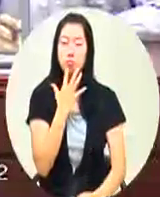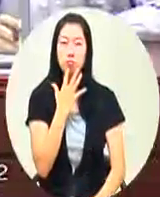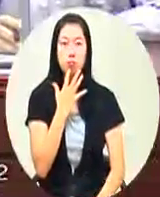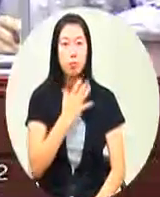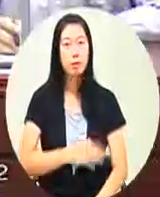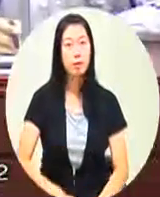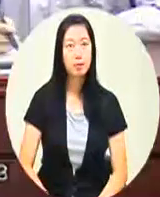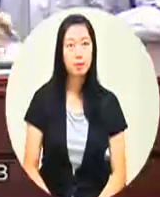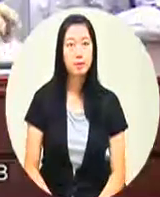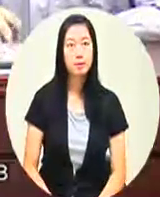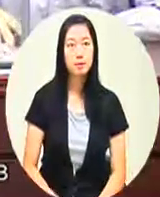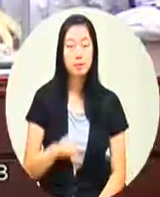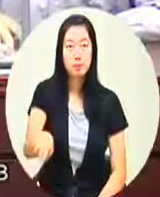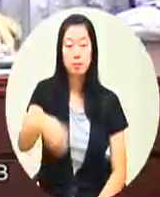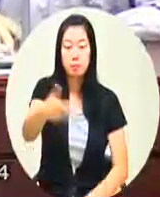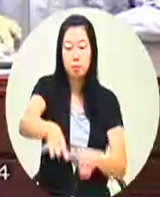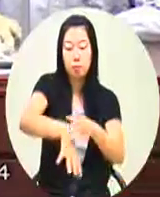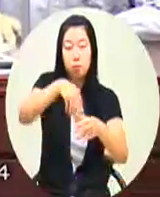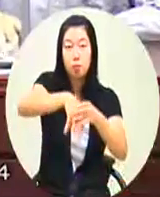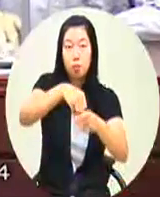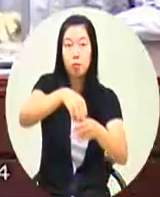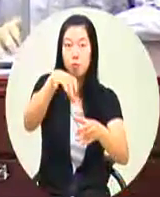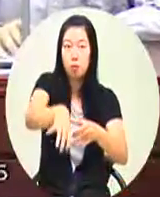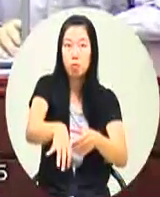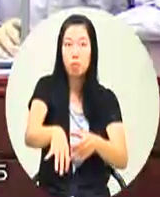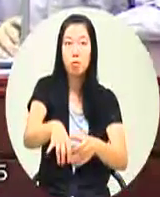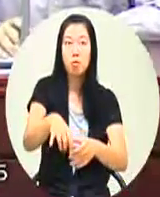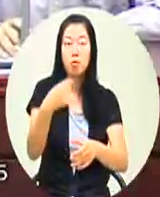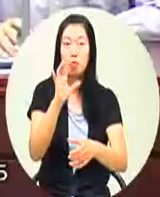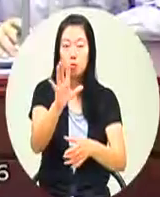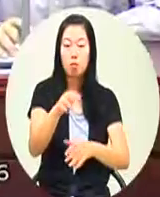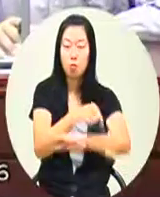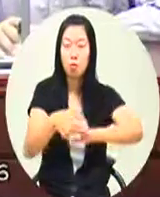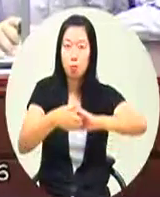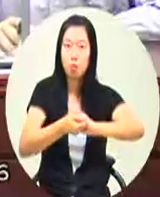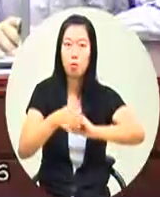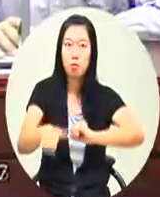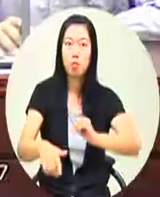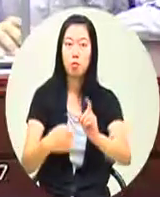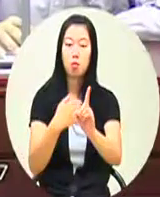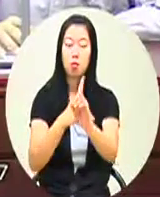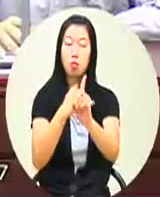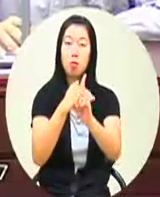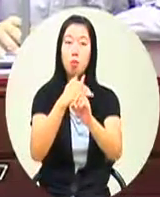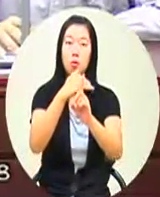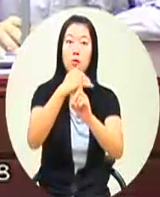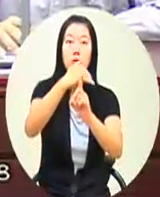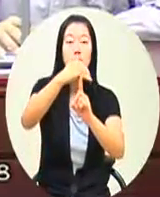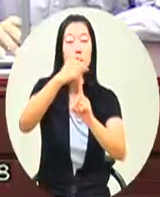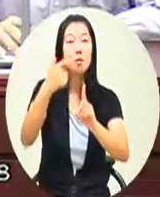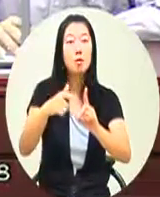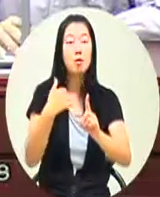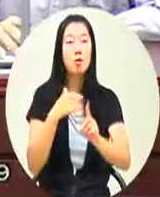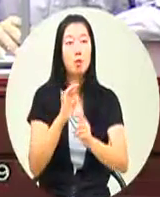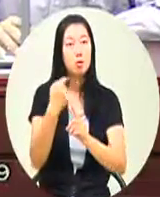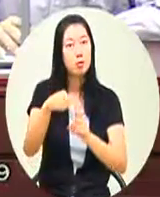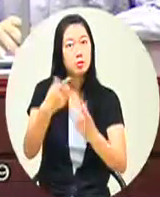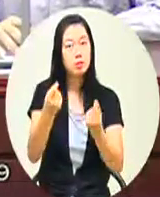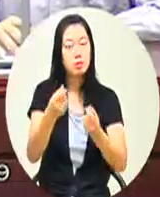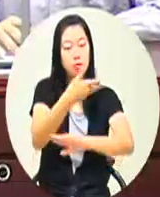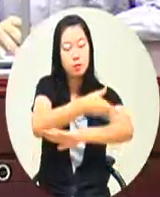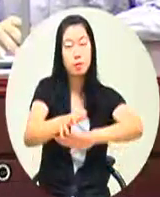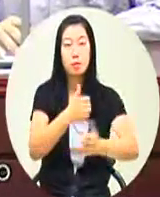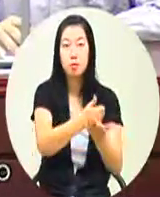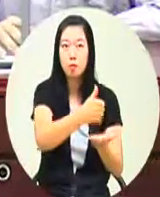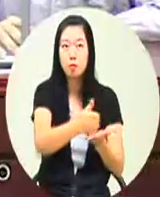报告，那个抽水站本身我们都有设定一个起抽水位，那这个起抽水位就是在我们排出去的，譬